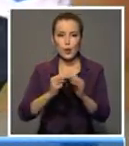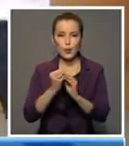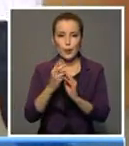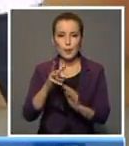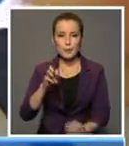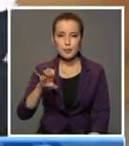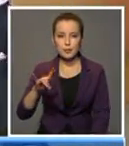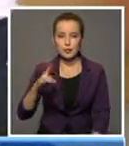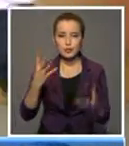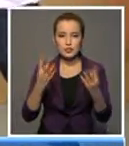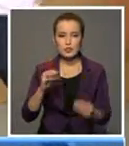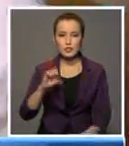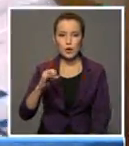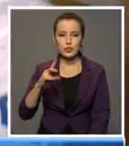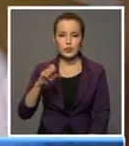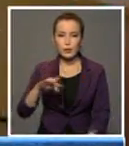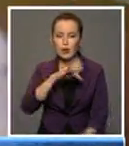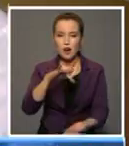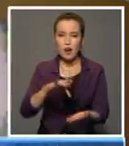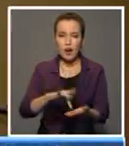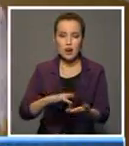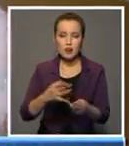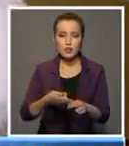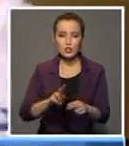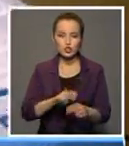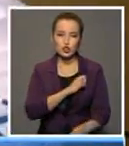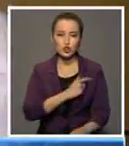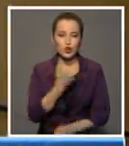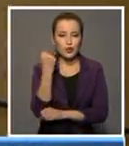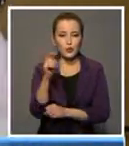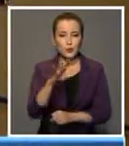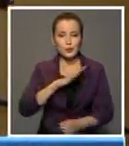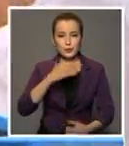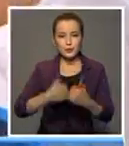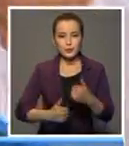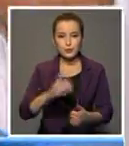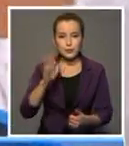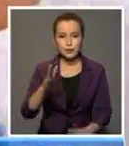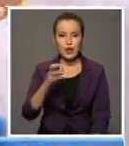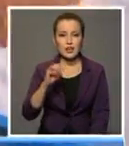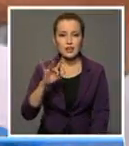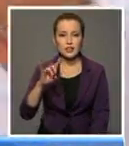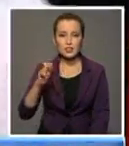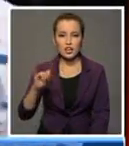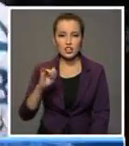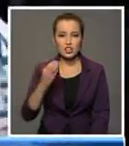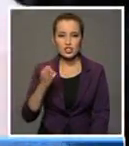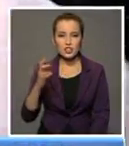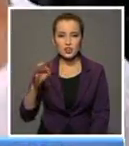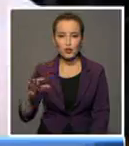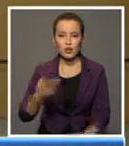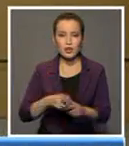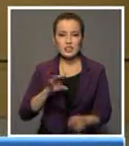күні Саутгемптон қаласында чемпиондық атағы үшін кездесу өткізеді. Атап айтсақ, бірінші орта салмақтағы Ернар Ешенов